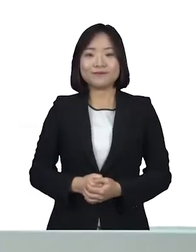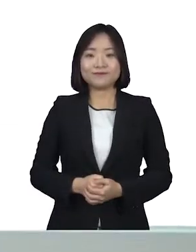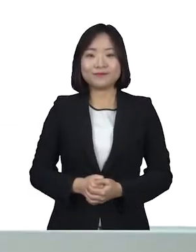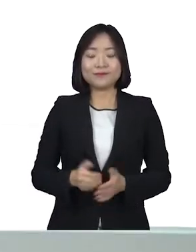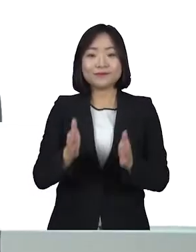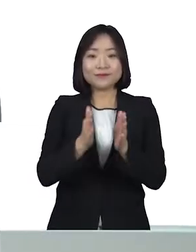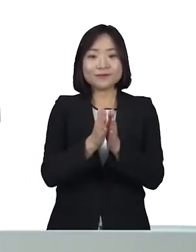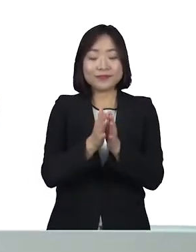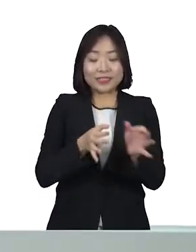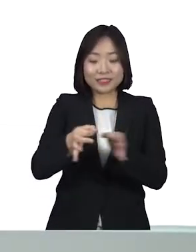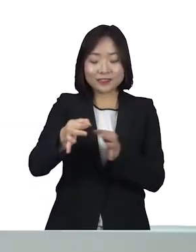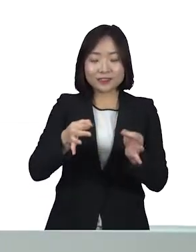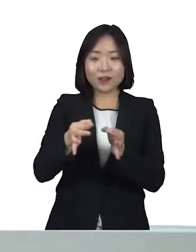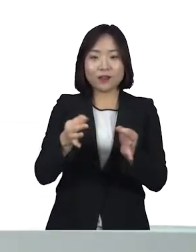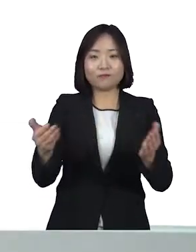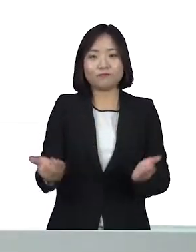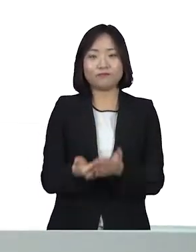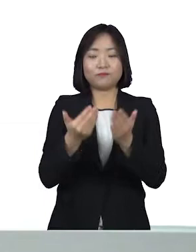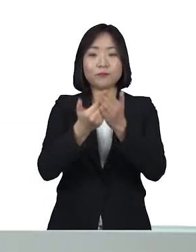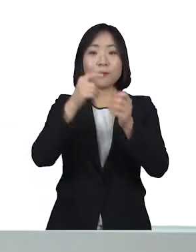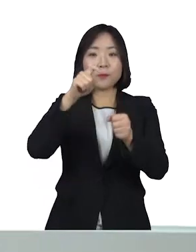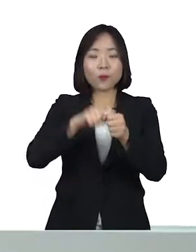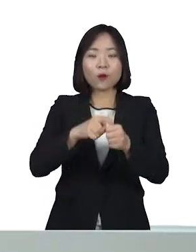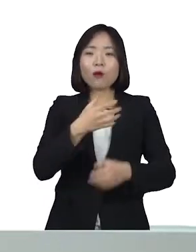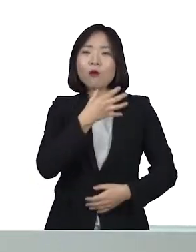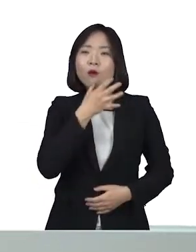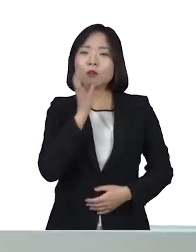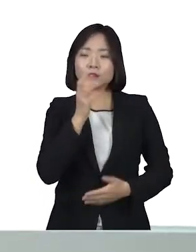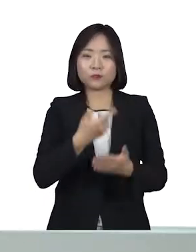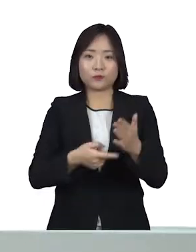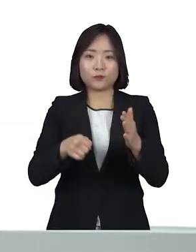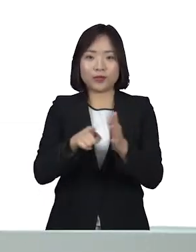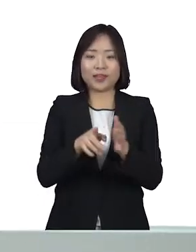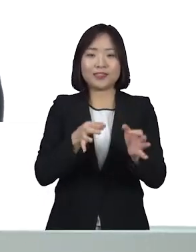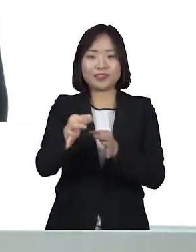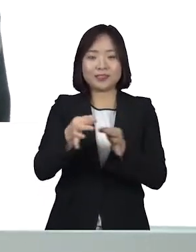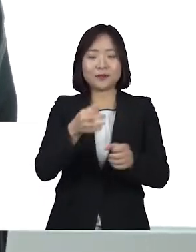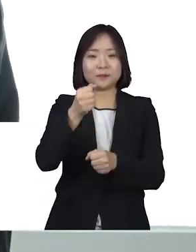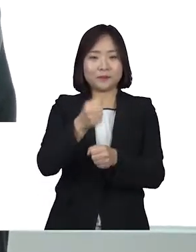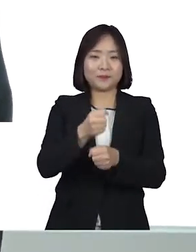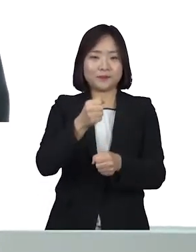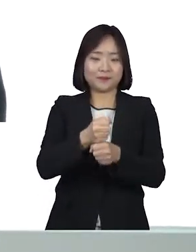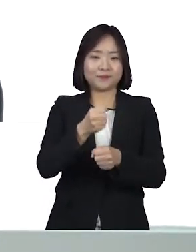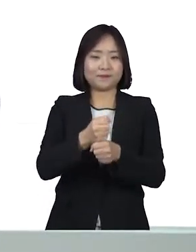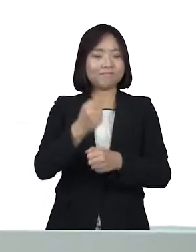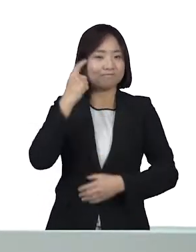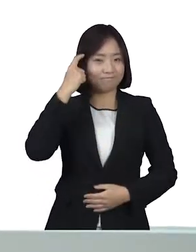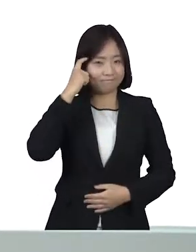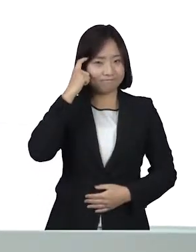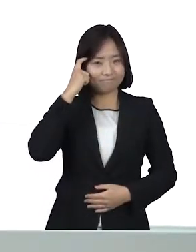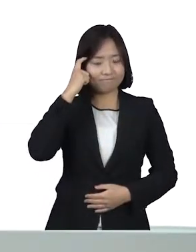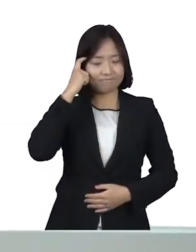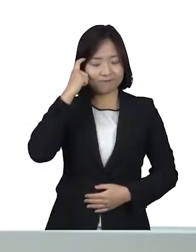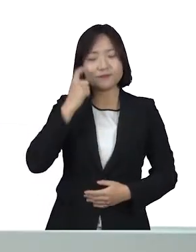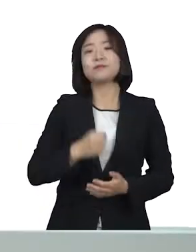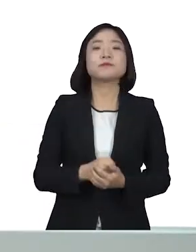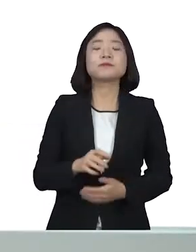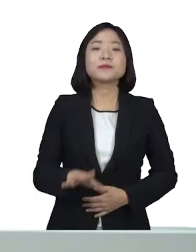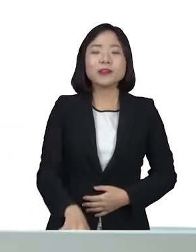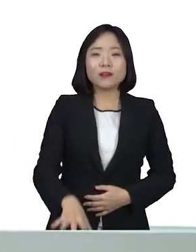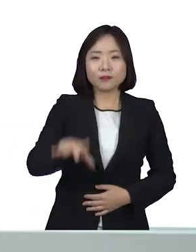시장을 활성화시킨 목적으로 어르신들을 위한 그런 시장을 만들어 보려고 지금 하고 있는 겁니다. 그래서